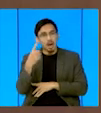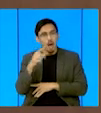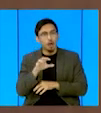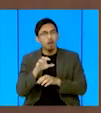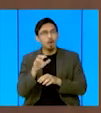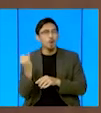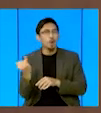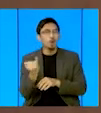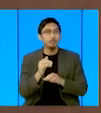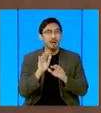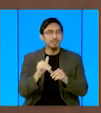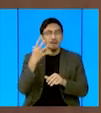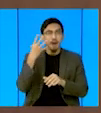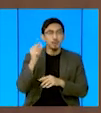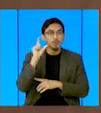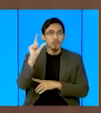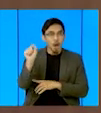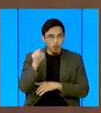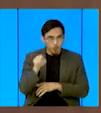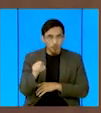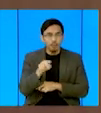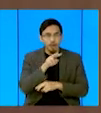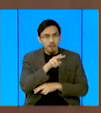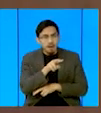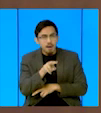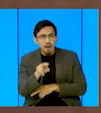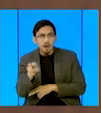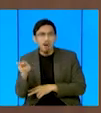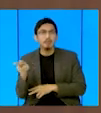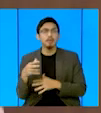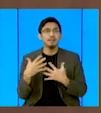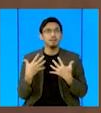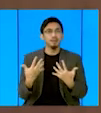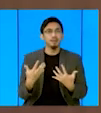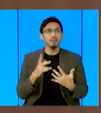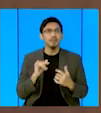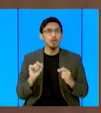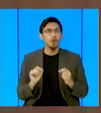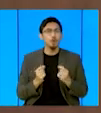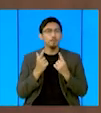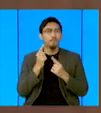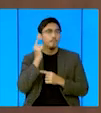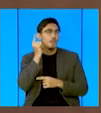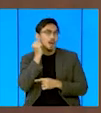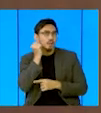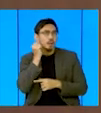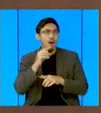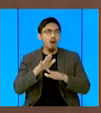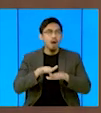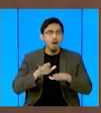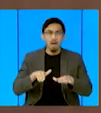ke pedesaan. Nah, di situ saya melihat gimana hidup-hidup mereka sebagai wanita, sebagai anak-anak, mereka itu tidak